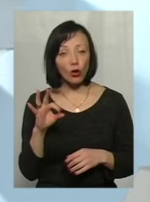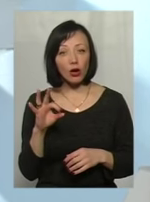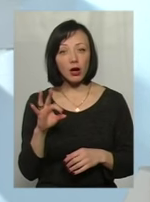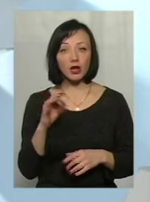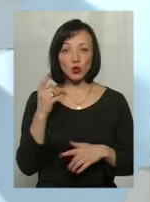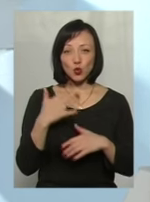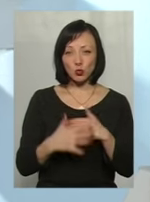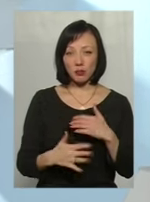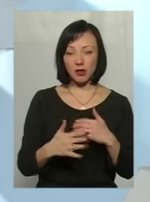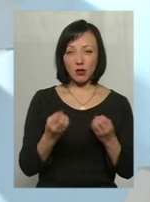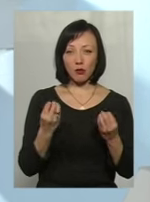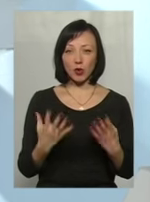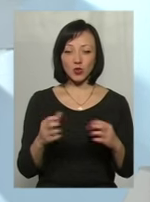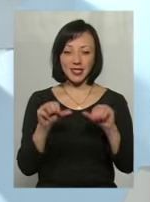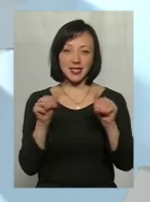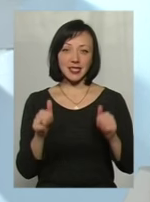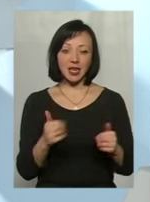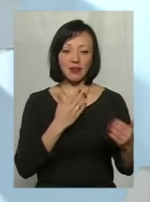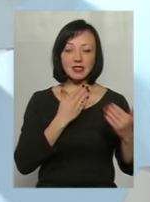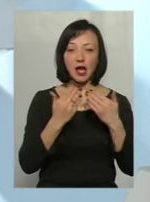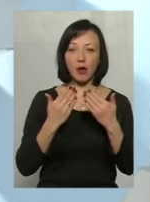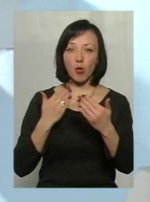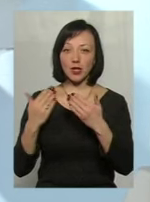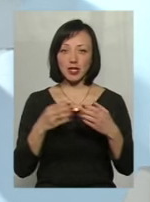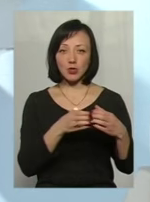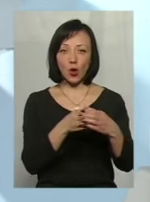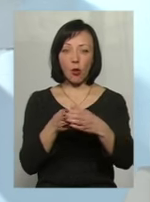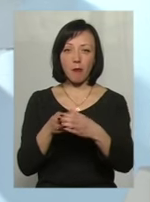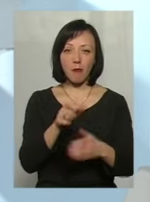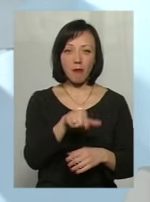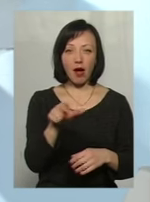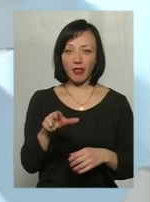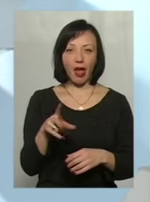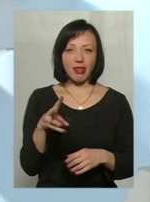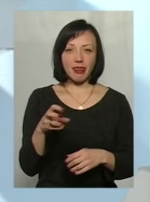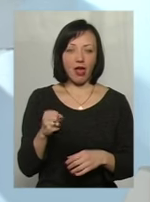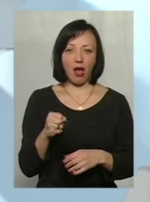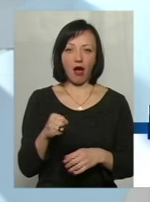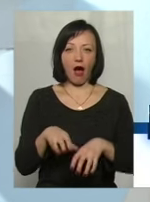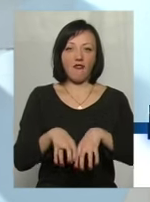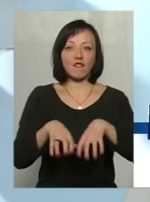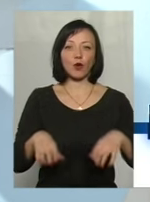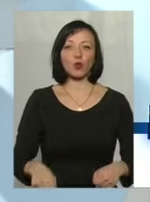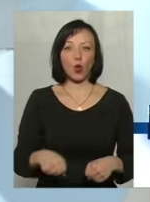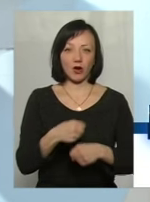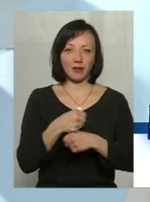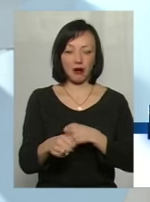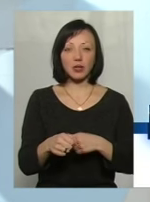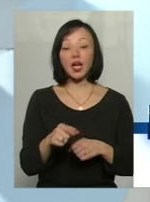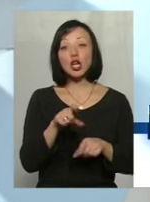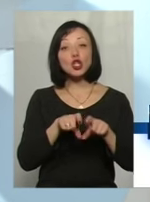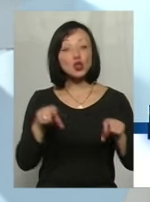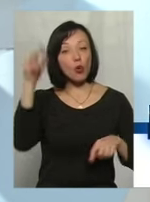просто стиль нашої взаємодії з громадою не є авторитарний, тому безумовно ми ті школи,